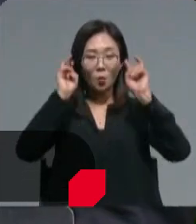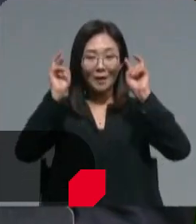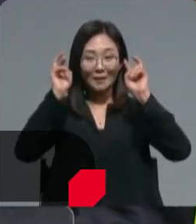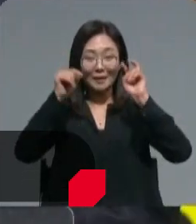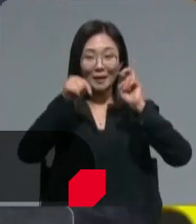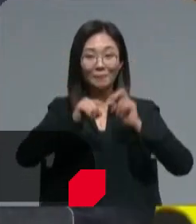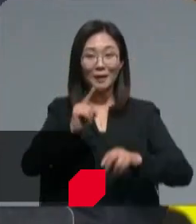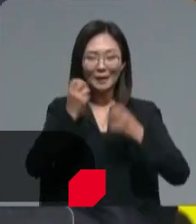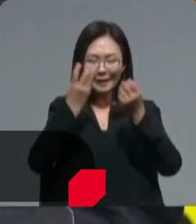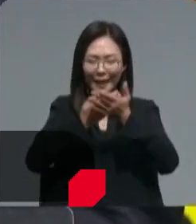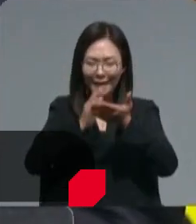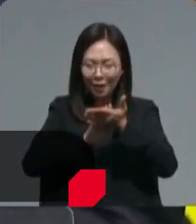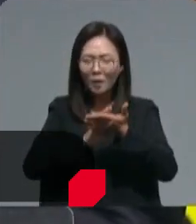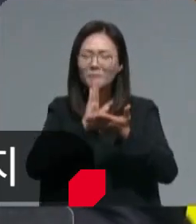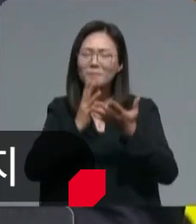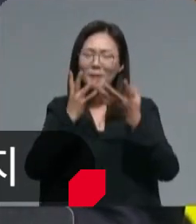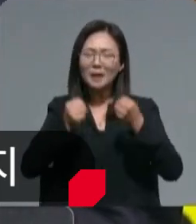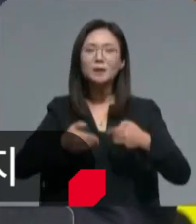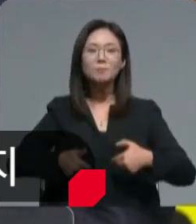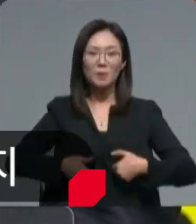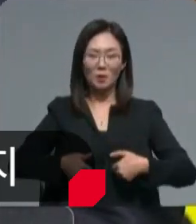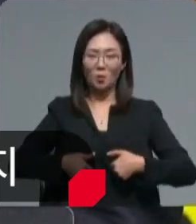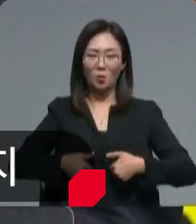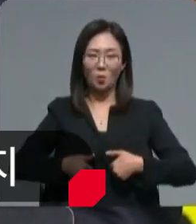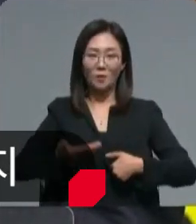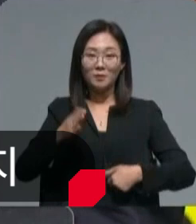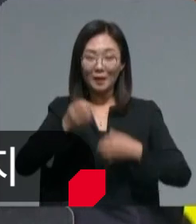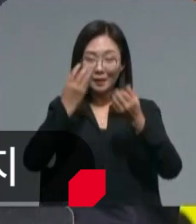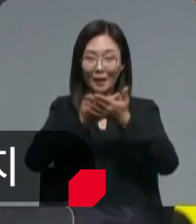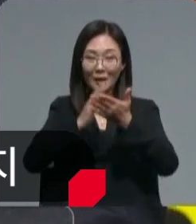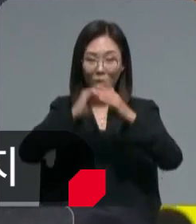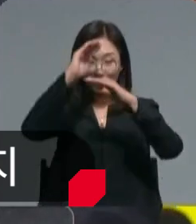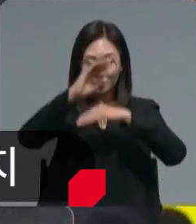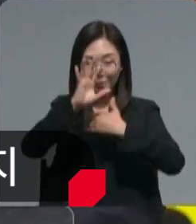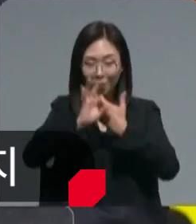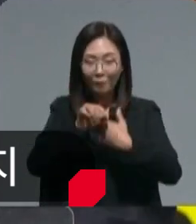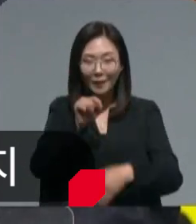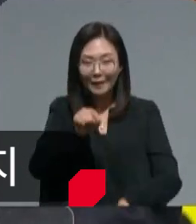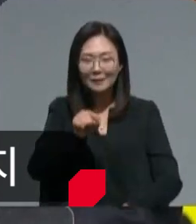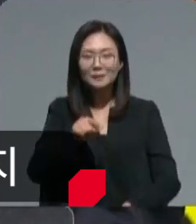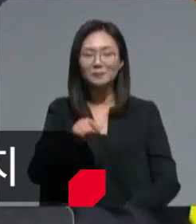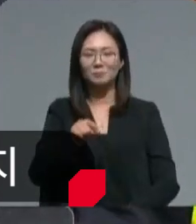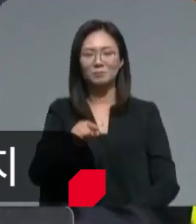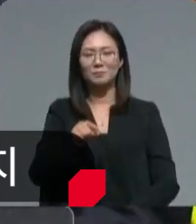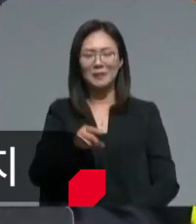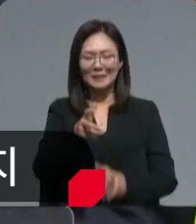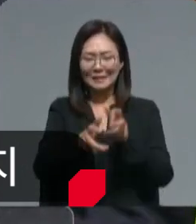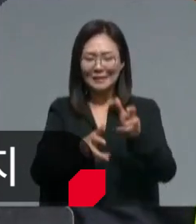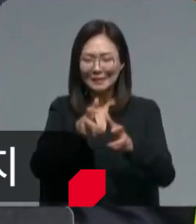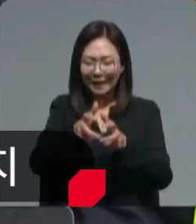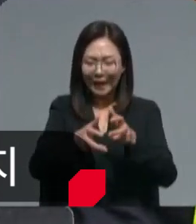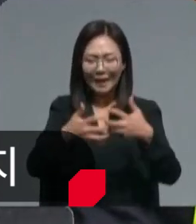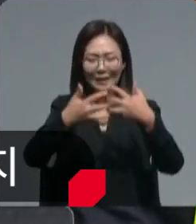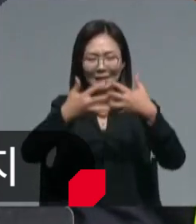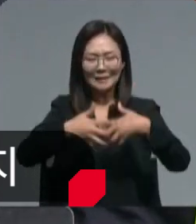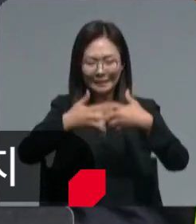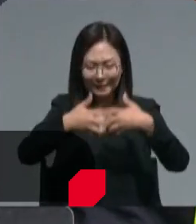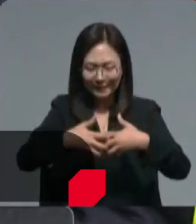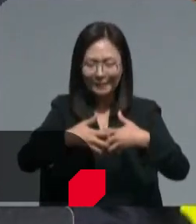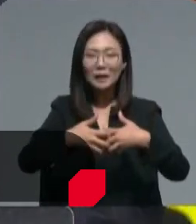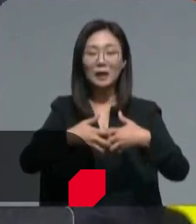것이 개혁이 많이 필요합니다. 그런데 그 개혁 중에는 여러 가지 자동화 설비를 도입을